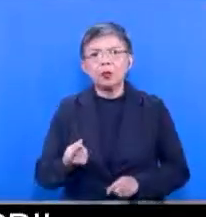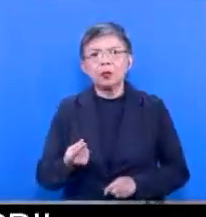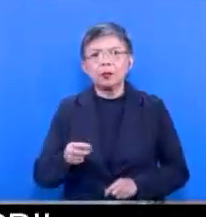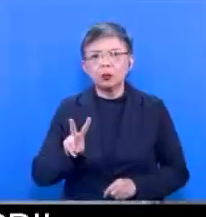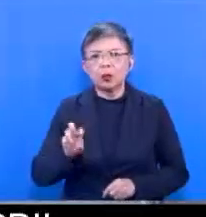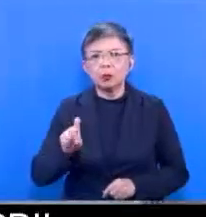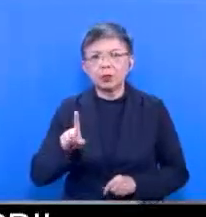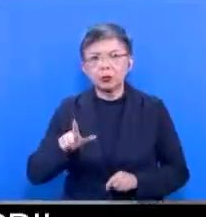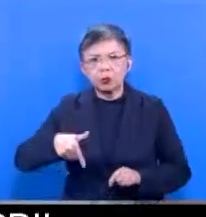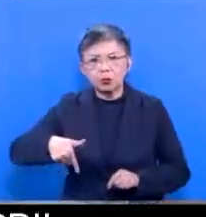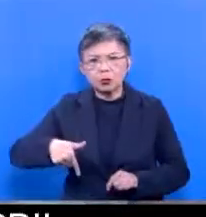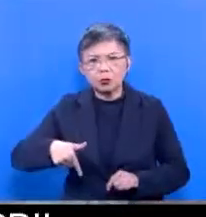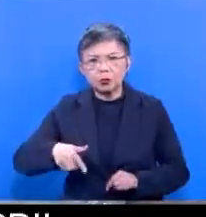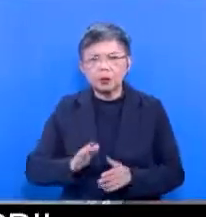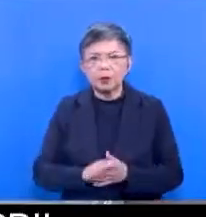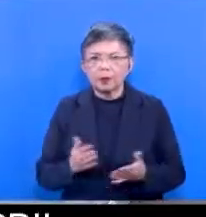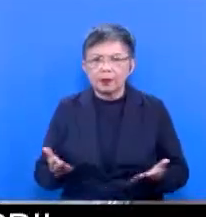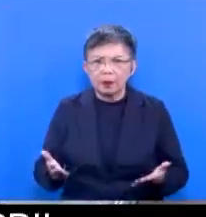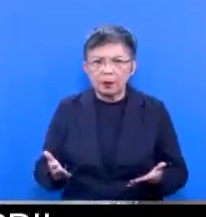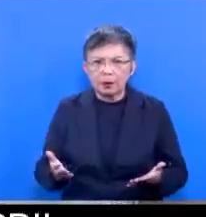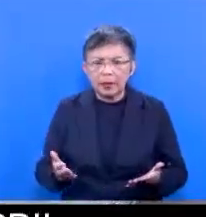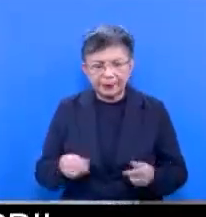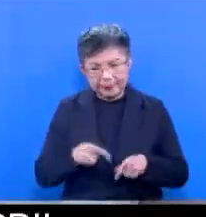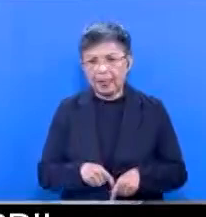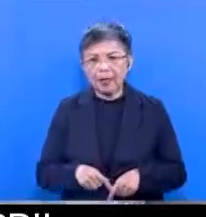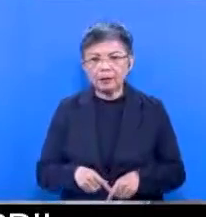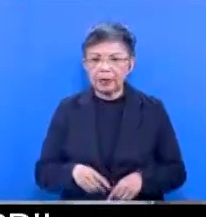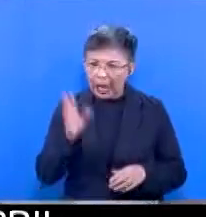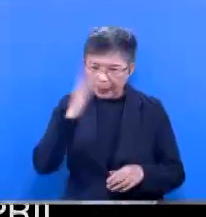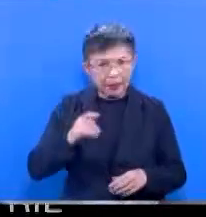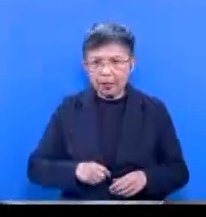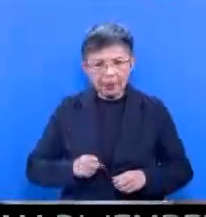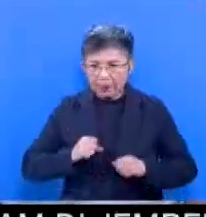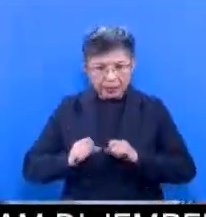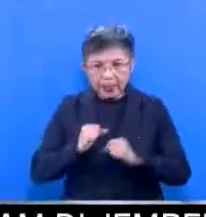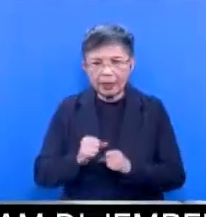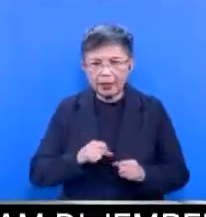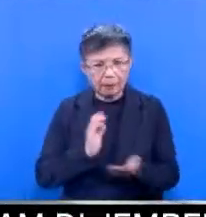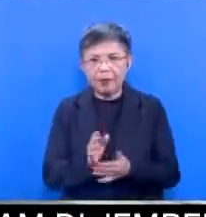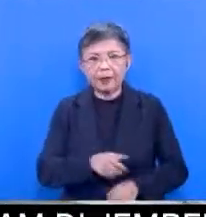baik-baik nggak mau juga, terpaksa dengan selanjutnya hari inilah kami laksanakan lagi Pak.